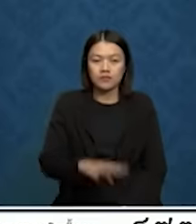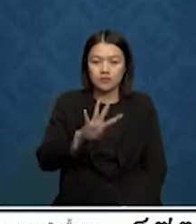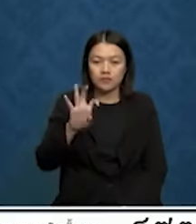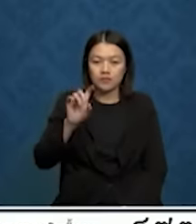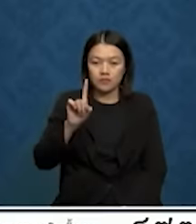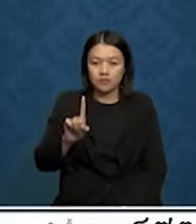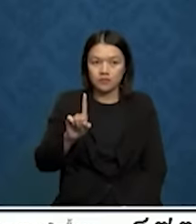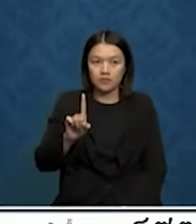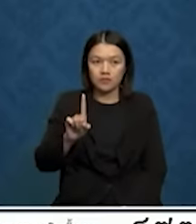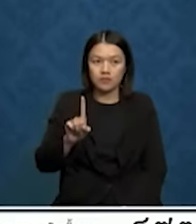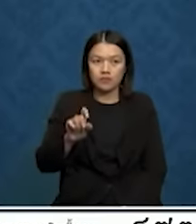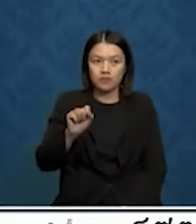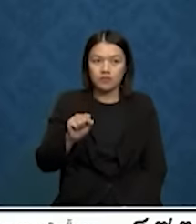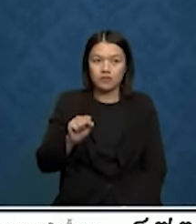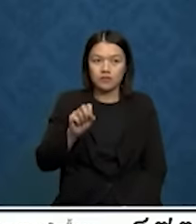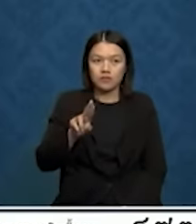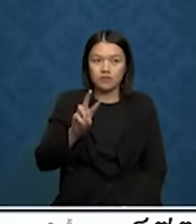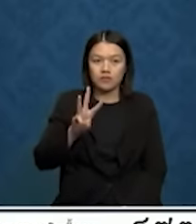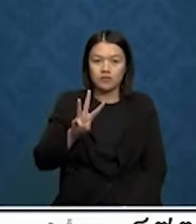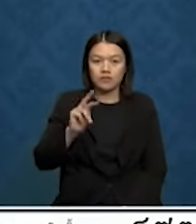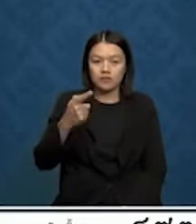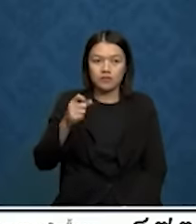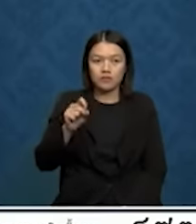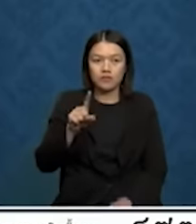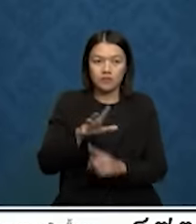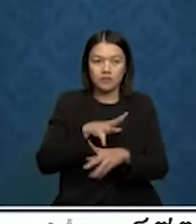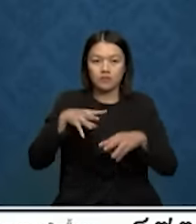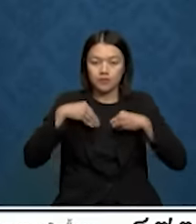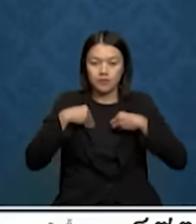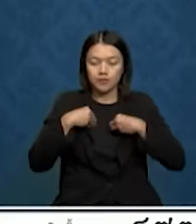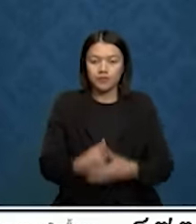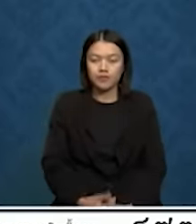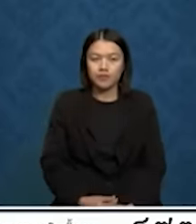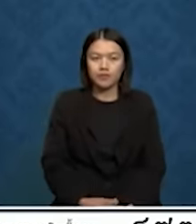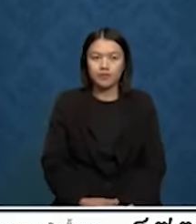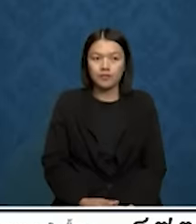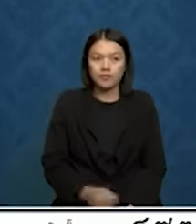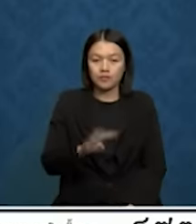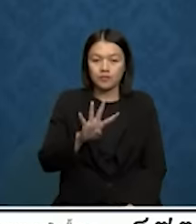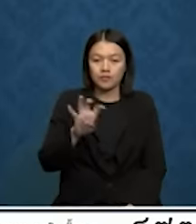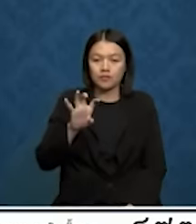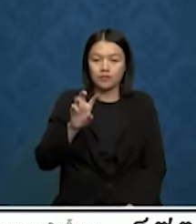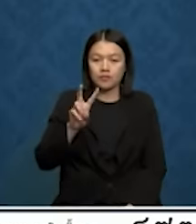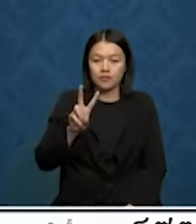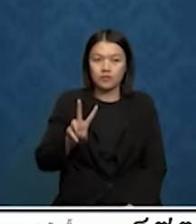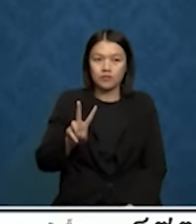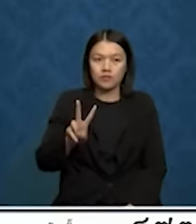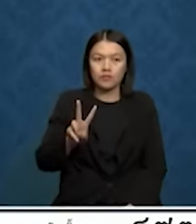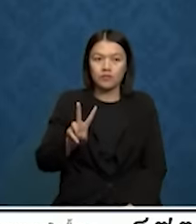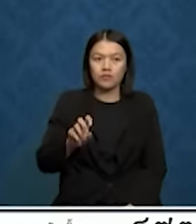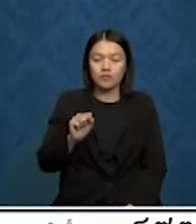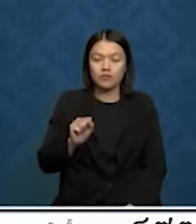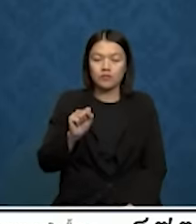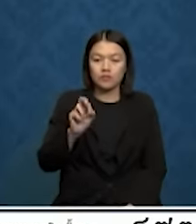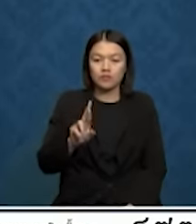401นายสรวงเทียนทอง เห็นชอบครับ 402นายสรวี